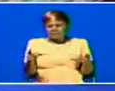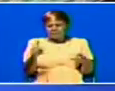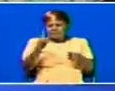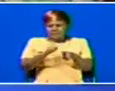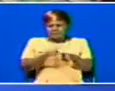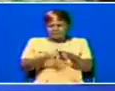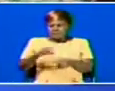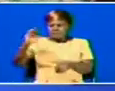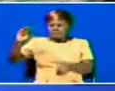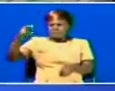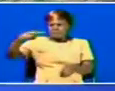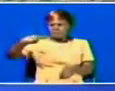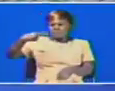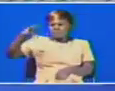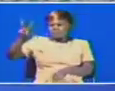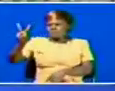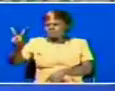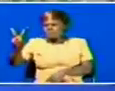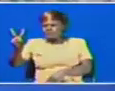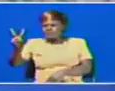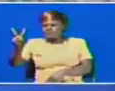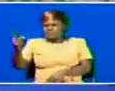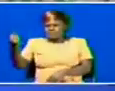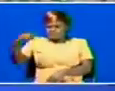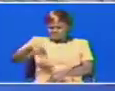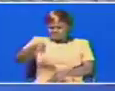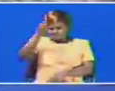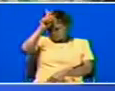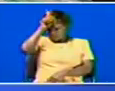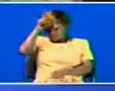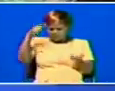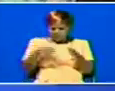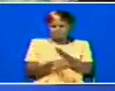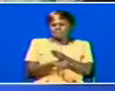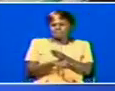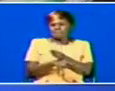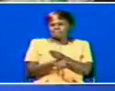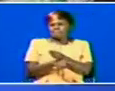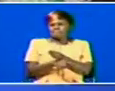wama CHV, walianza kuingia vijijini huko,